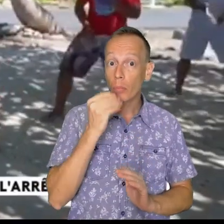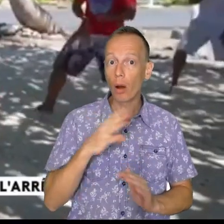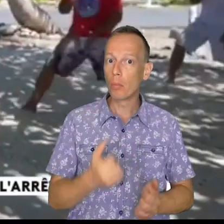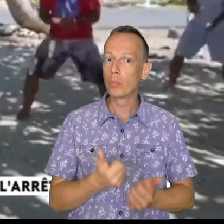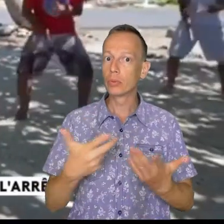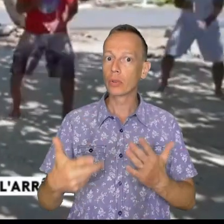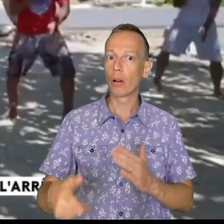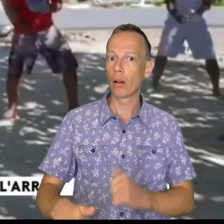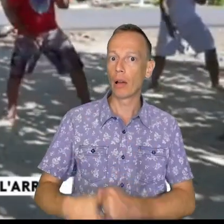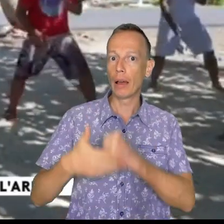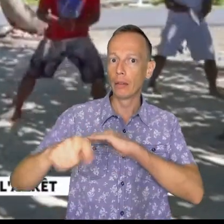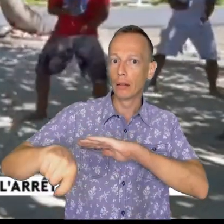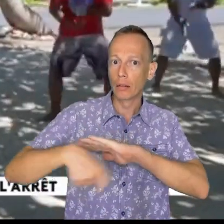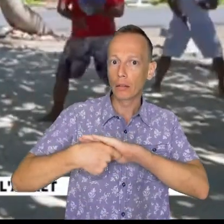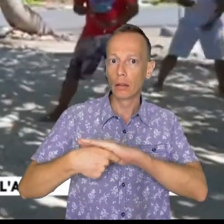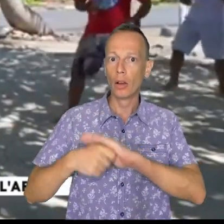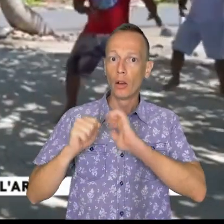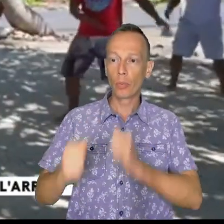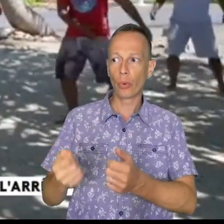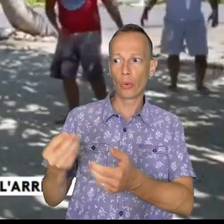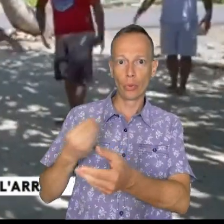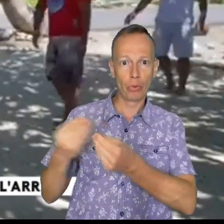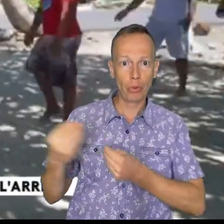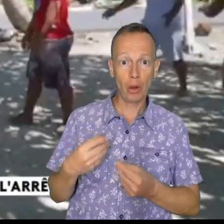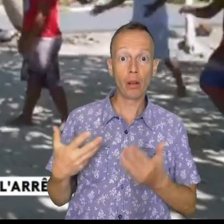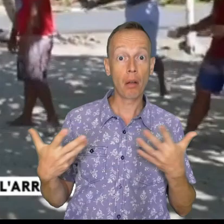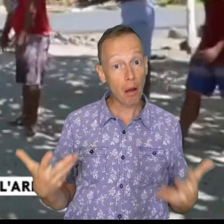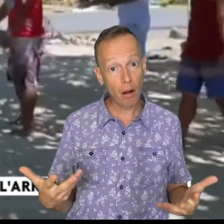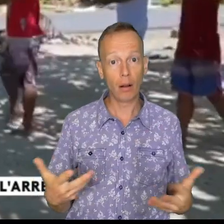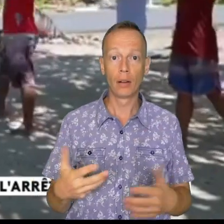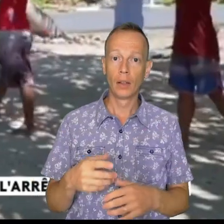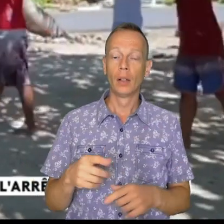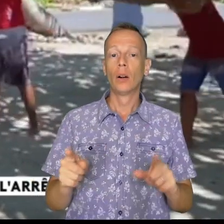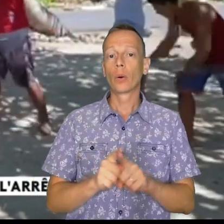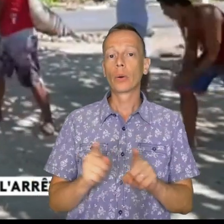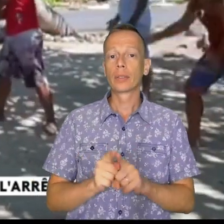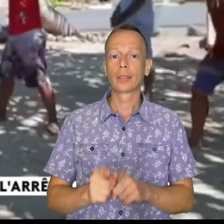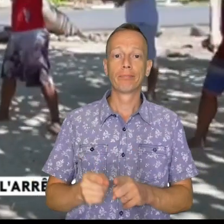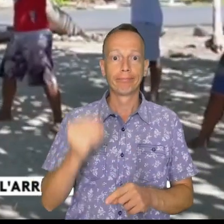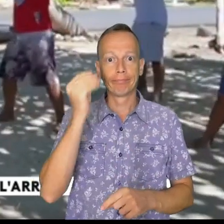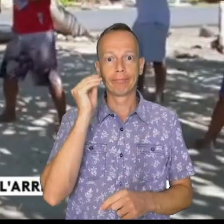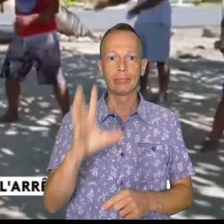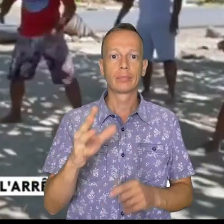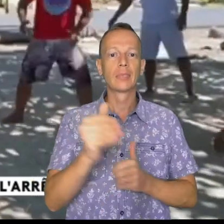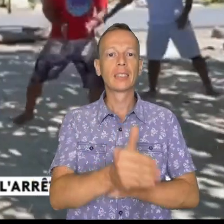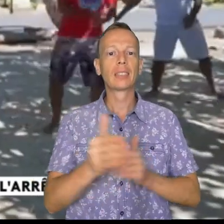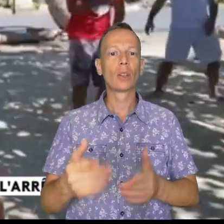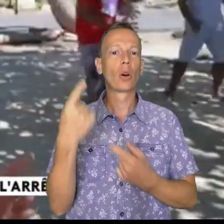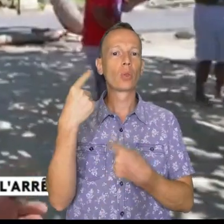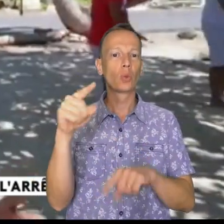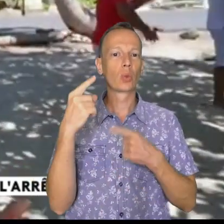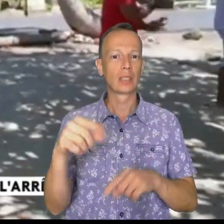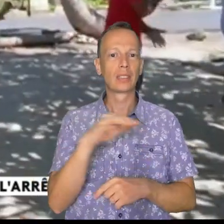plusieurs aides qui peuvent m'être attribuées. Et il faut savoir aussi que je suis dans le secteur touristique, mais